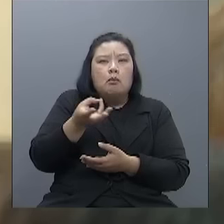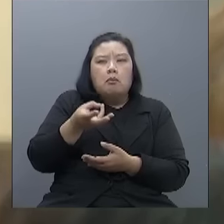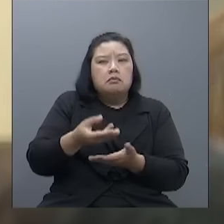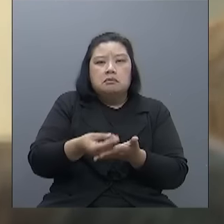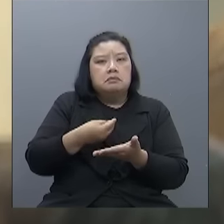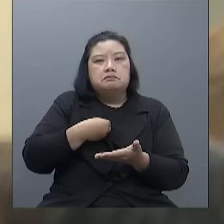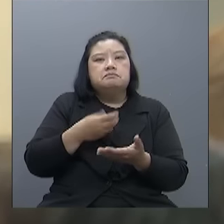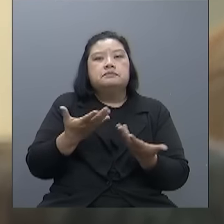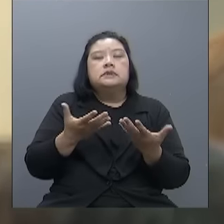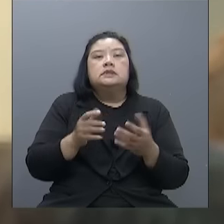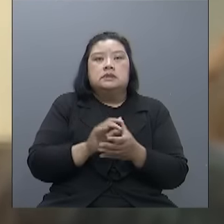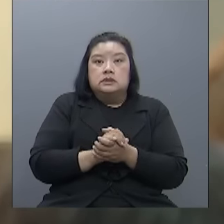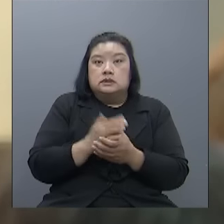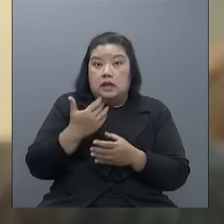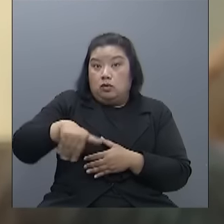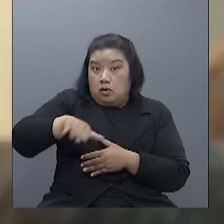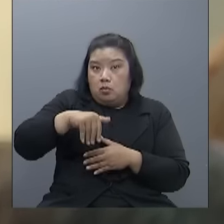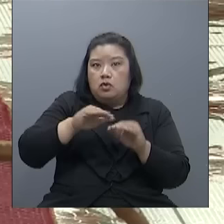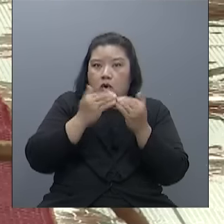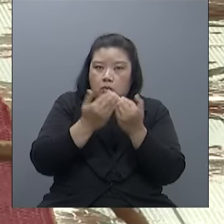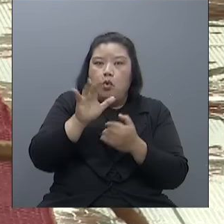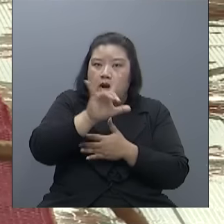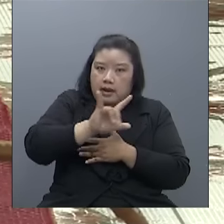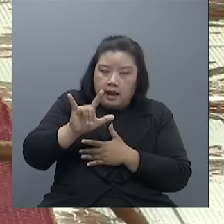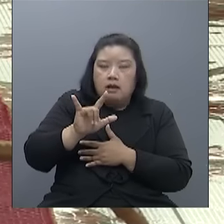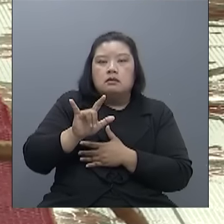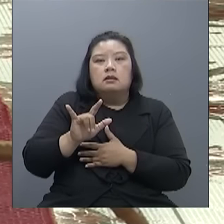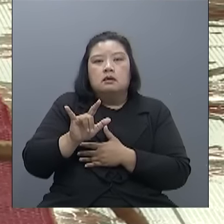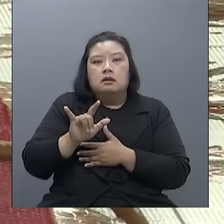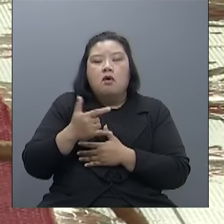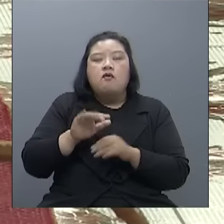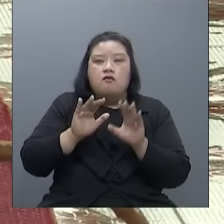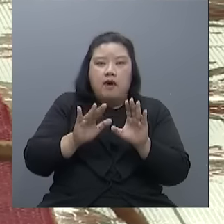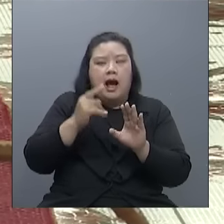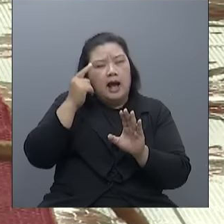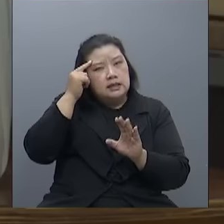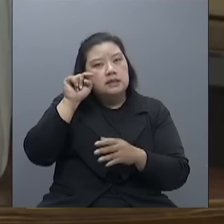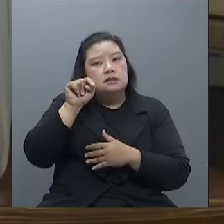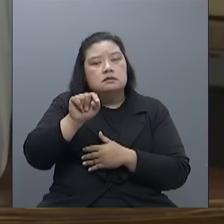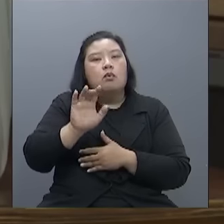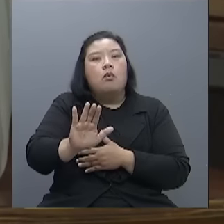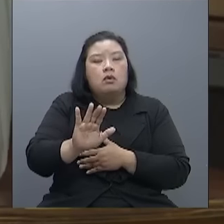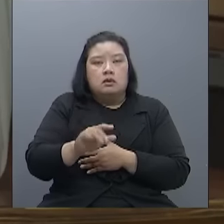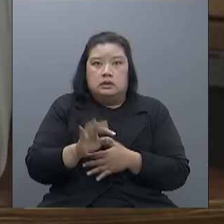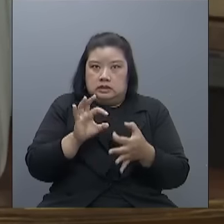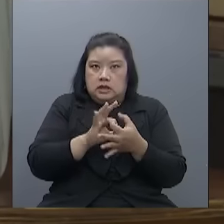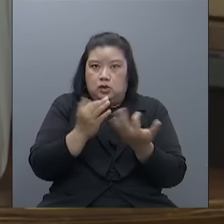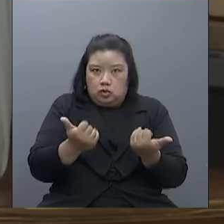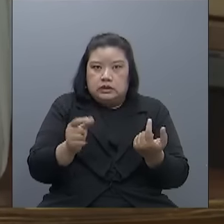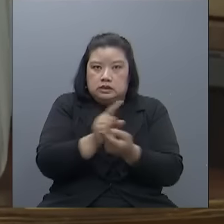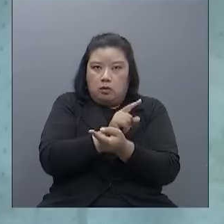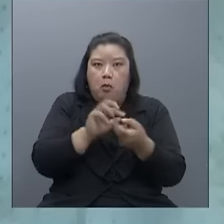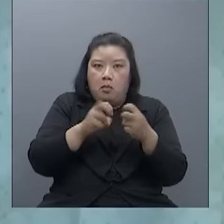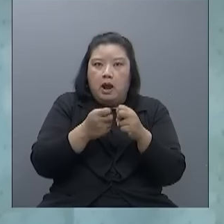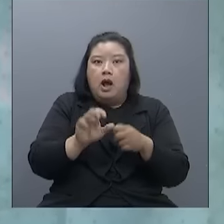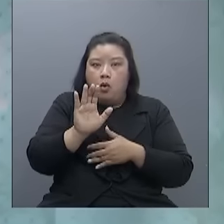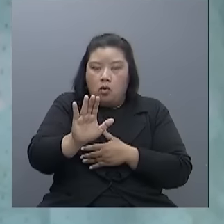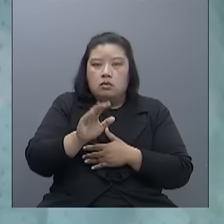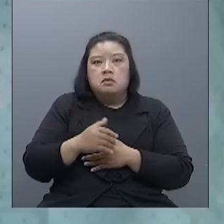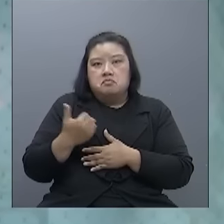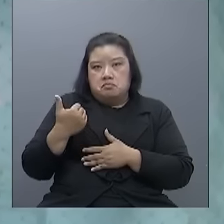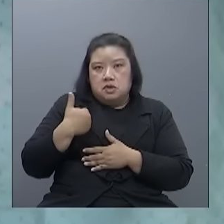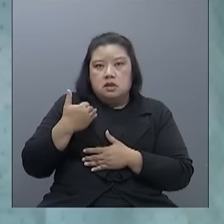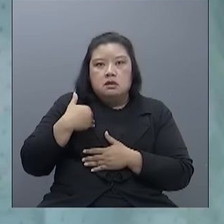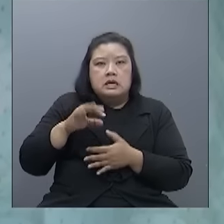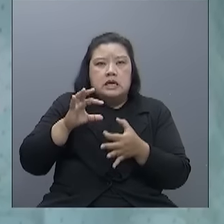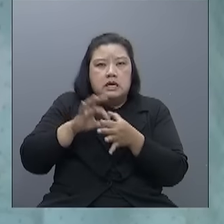ค่ะส่วนครอบครัวและญาติของผู้เสียชีวิตนะคะก็ฝากเป็นอุทาหรณ์ค่ะกับสังคมนะคะสำหรับครอบครัวค่ะที่มีผู้ป่วยบก